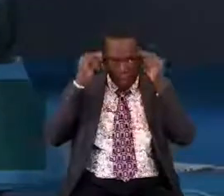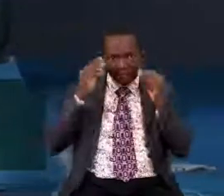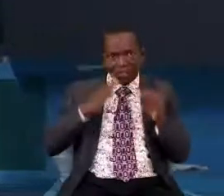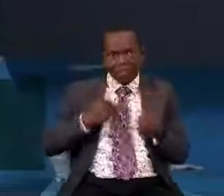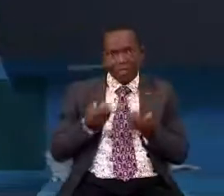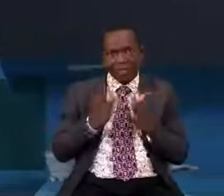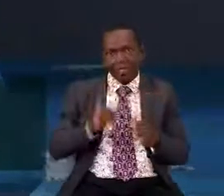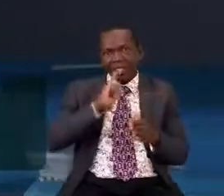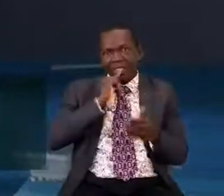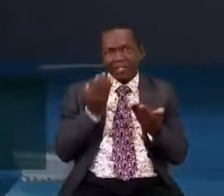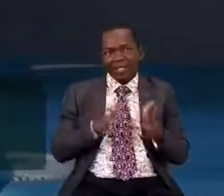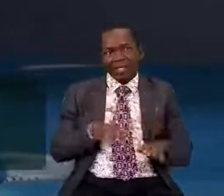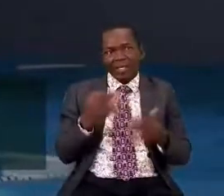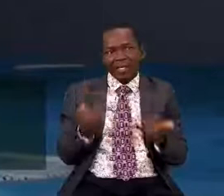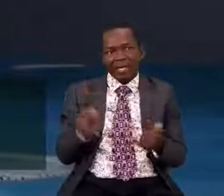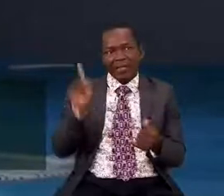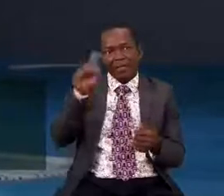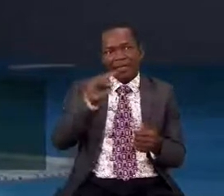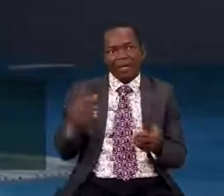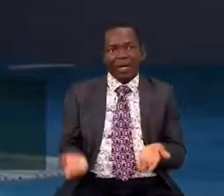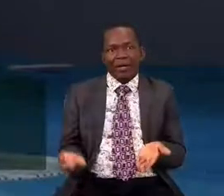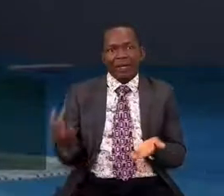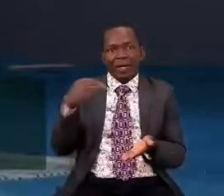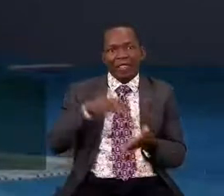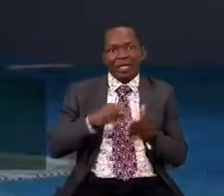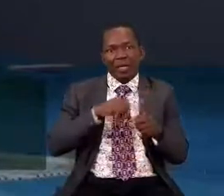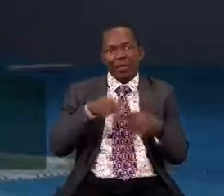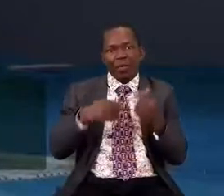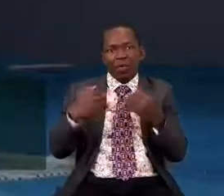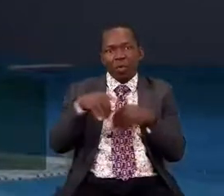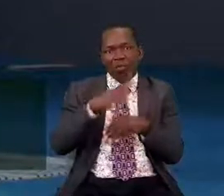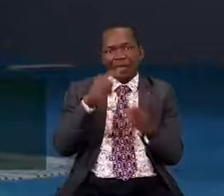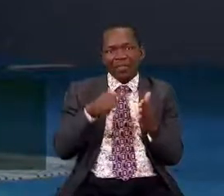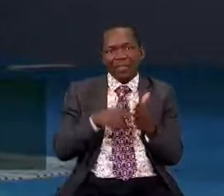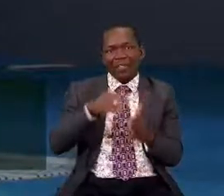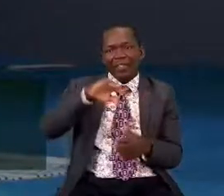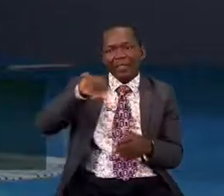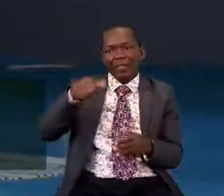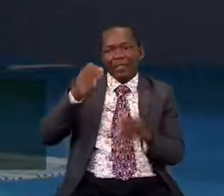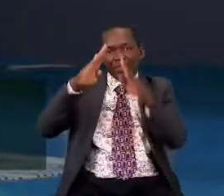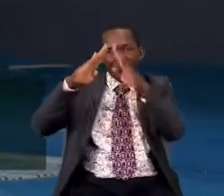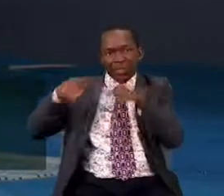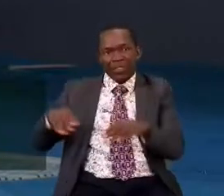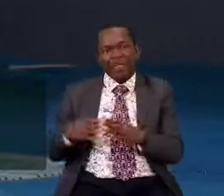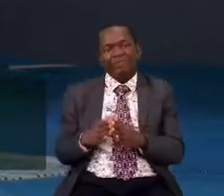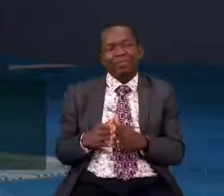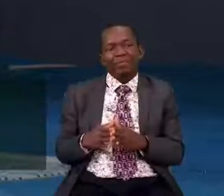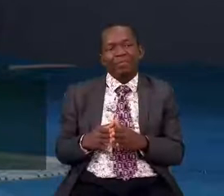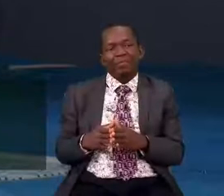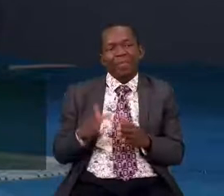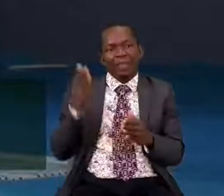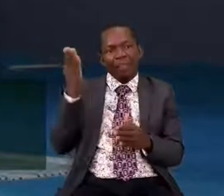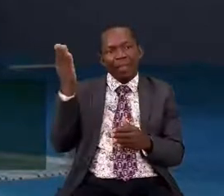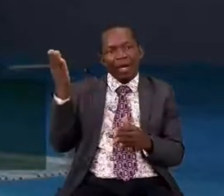passe ce Jourdain, et toi et tout ce peuple, pour entrer dans le pays que